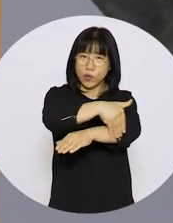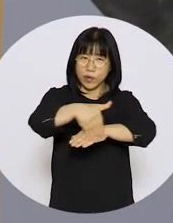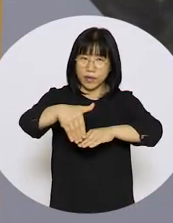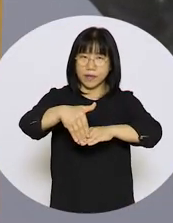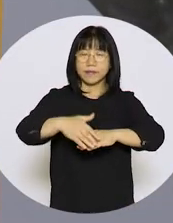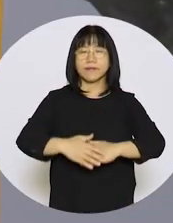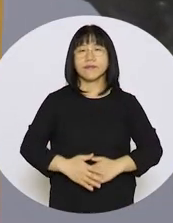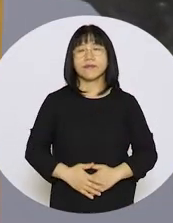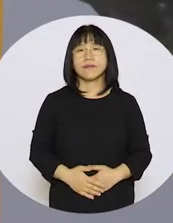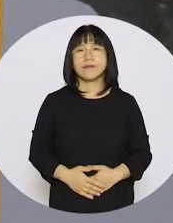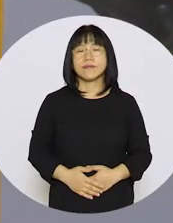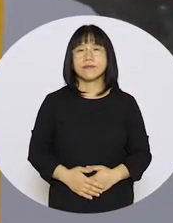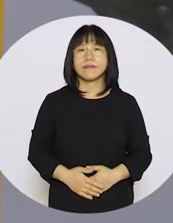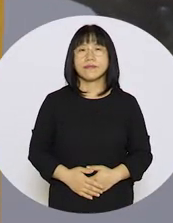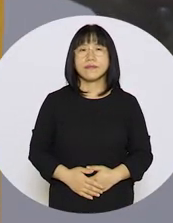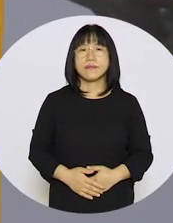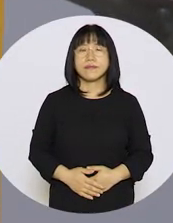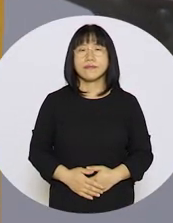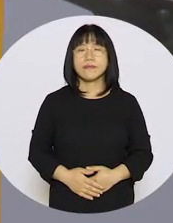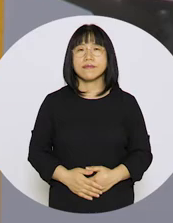지속적으로 진행해 나갈 방침입니다.